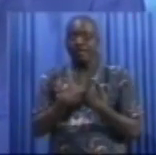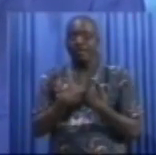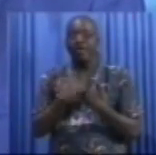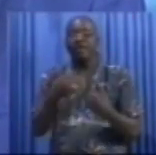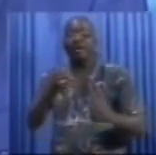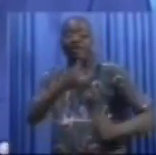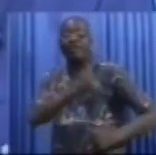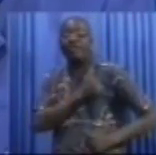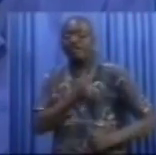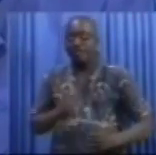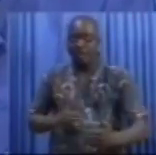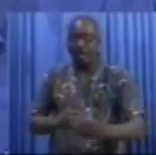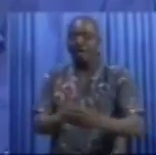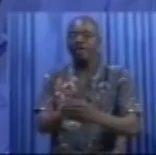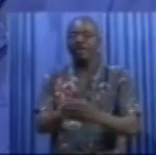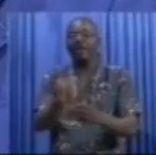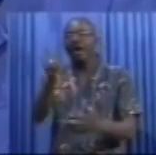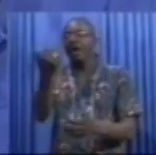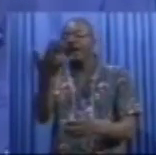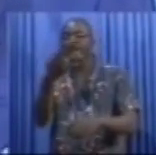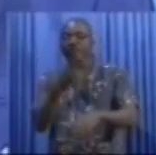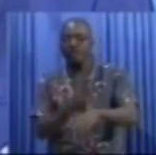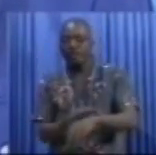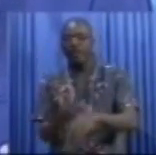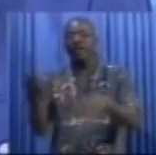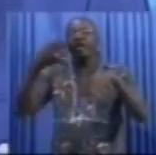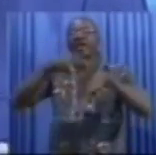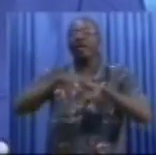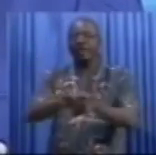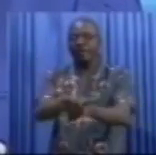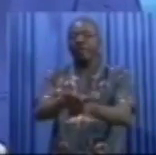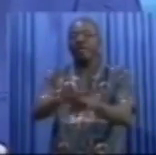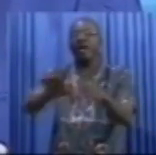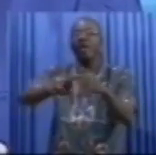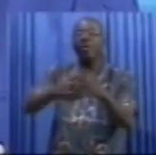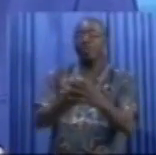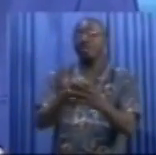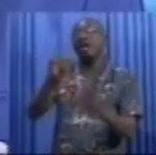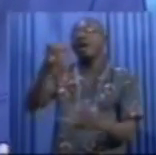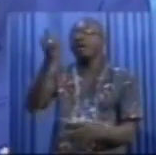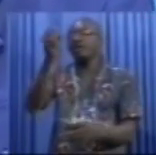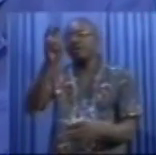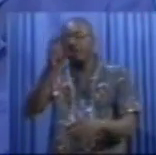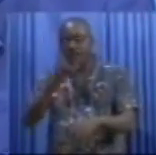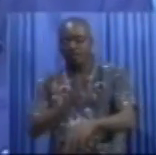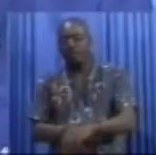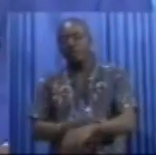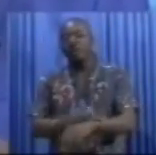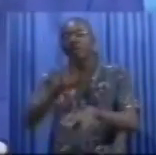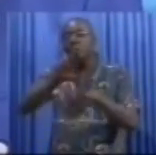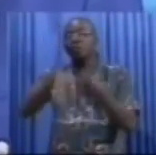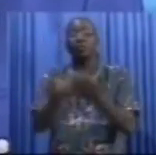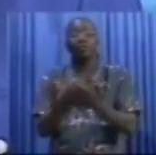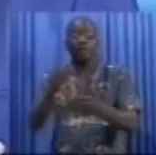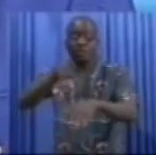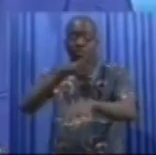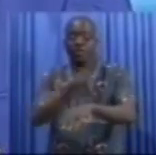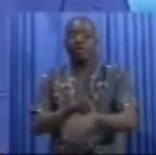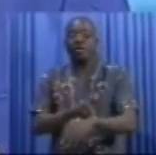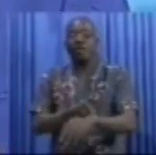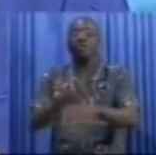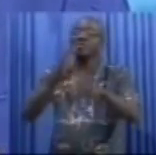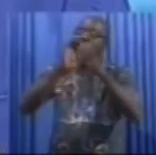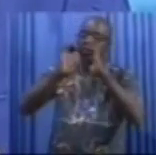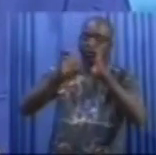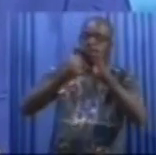sont arrivés sur le terrain 15 heures et l'intervention a peut-être commencé à 16 heures. Donc c'est dit que toute cette période, nous étions donc en